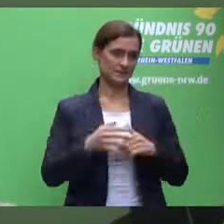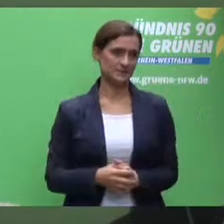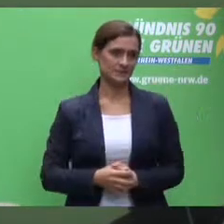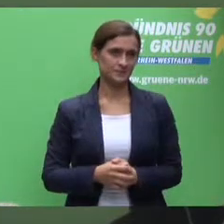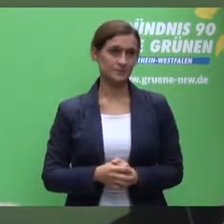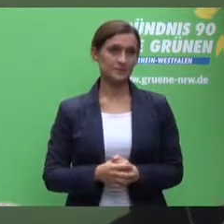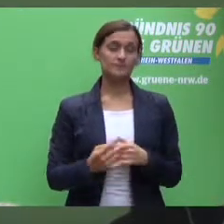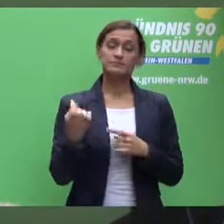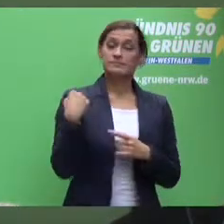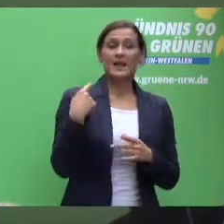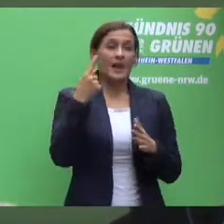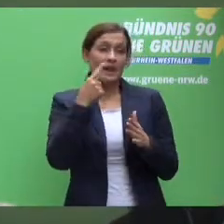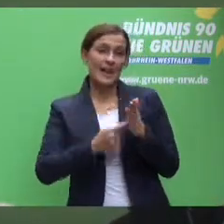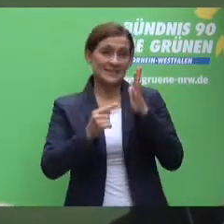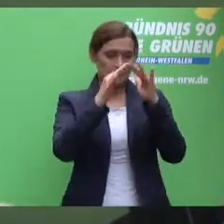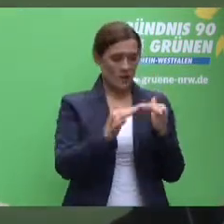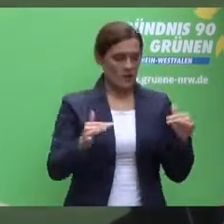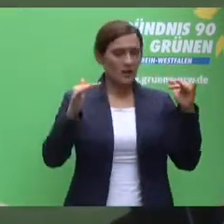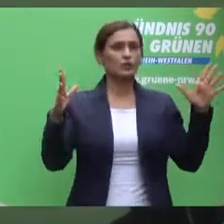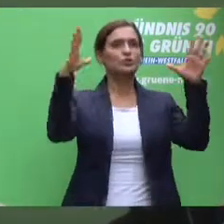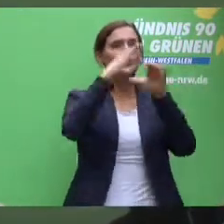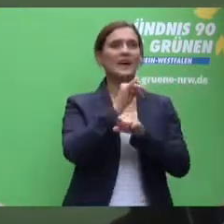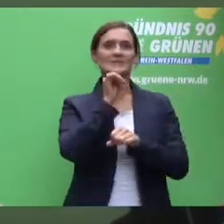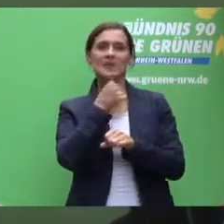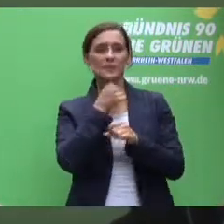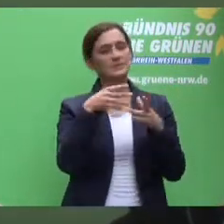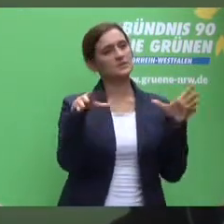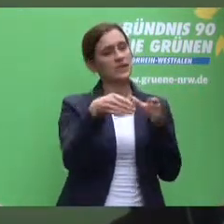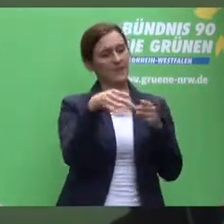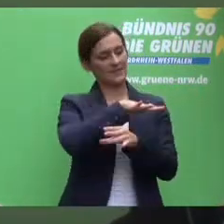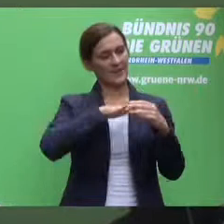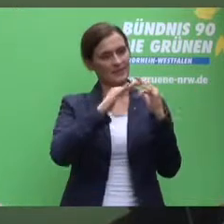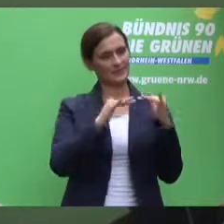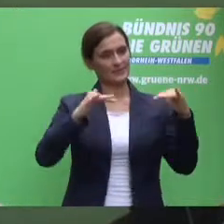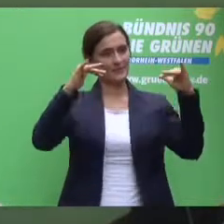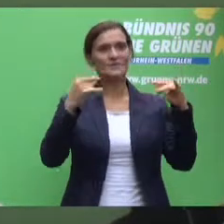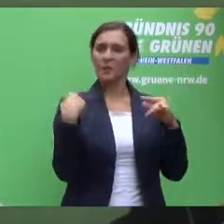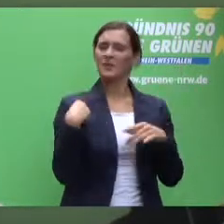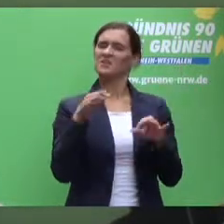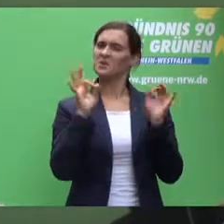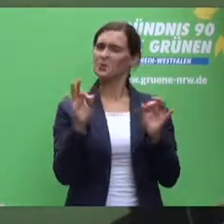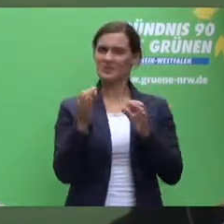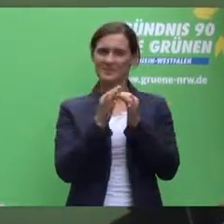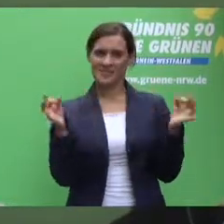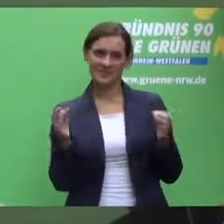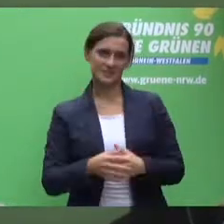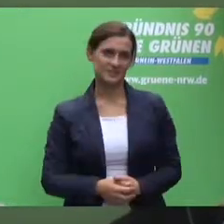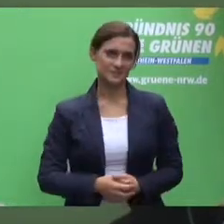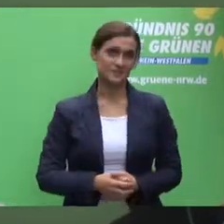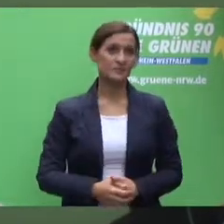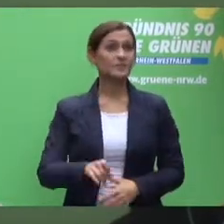letzte Mal tagt ein gewähltes schwarz-gelbes Kabinett. Ich fand, das war ein guter Tag.